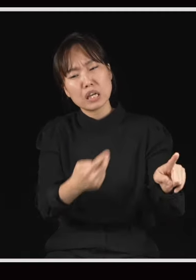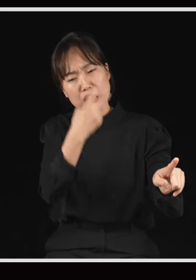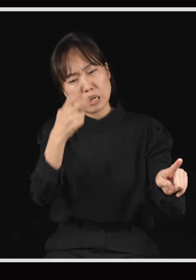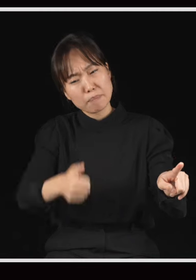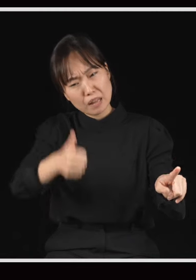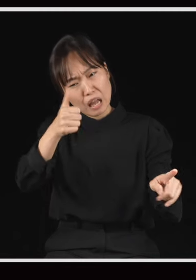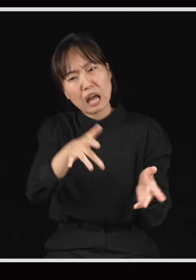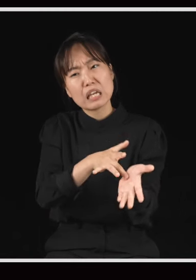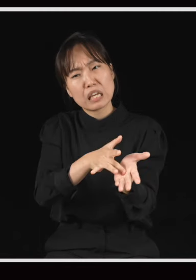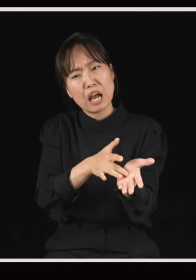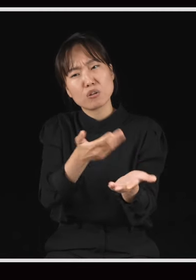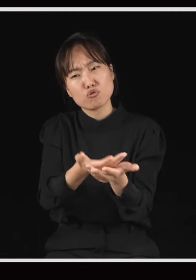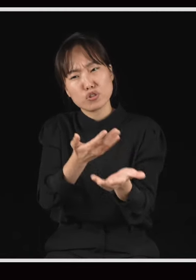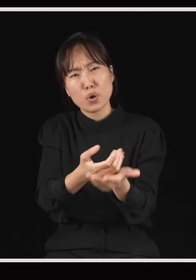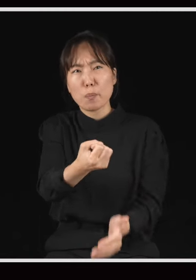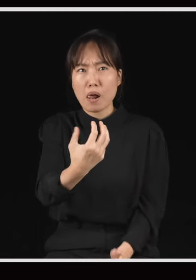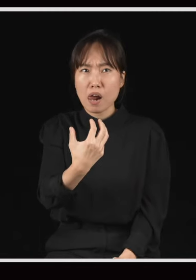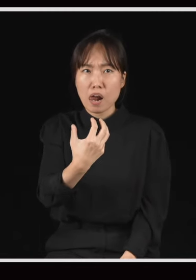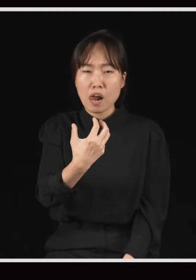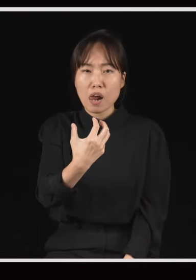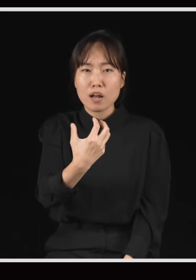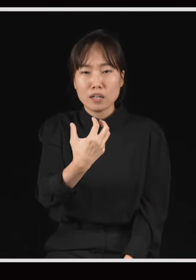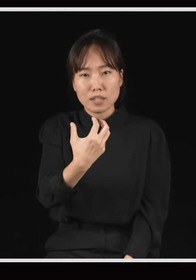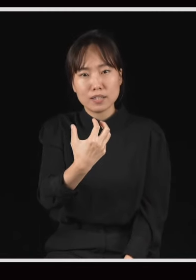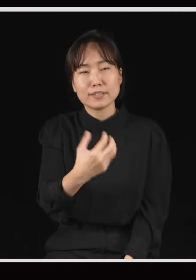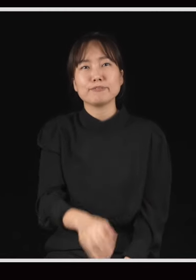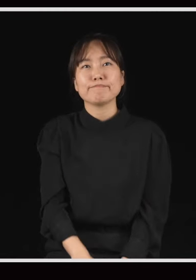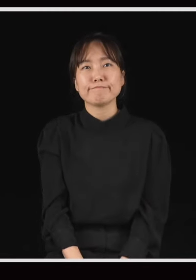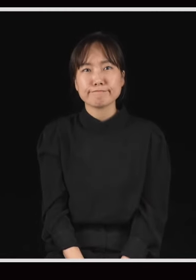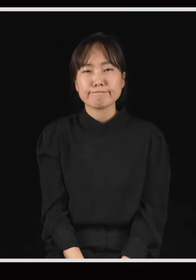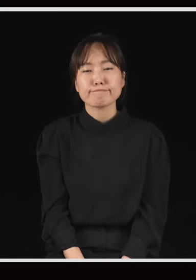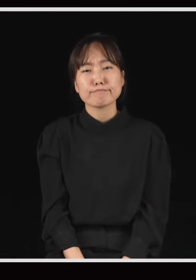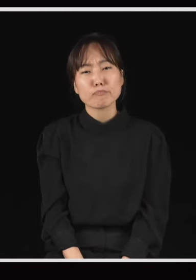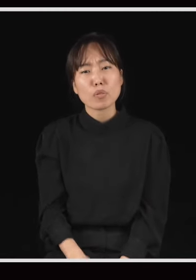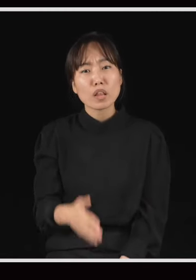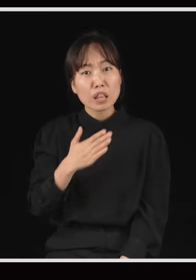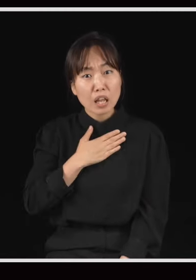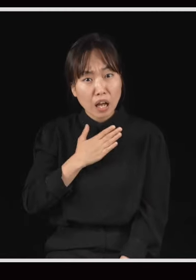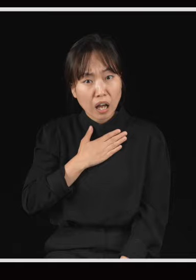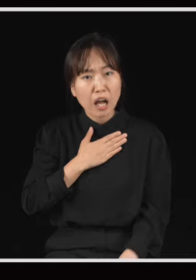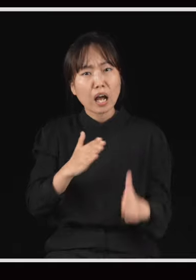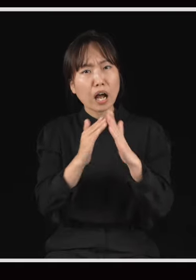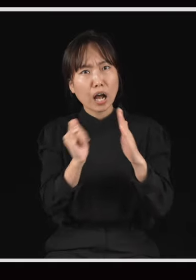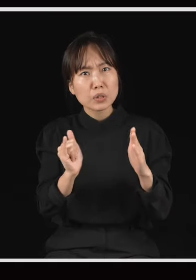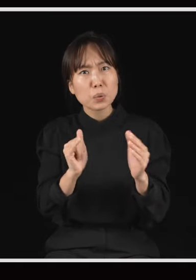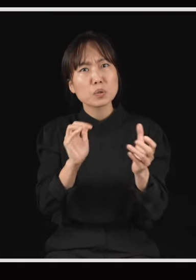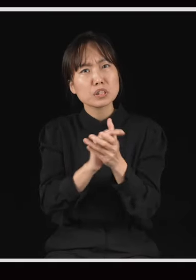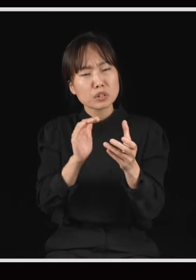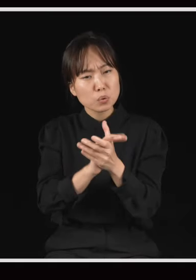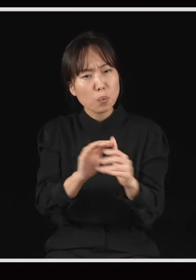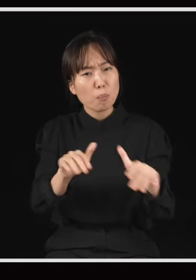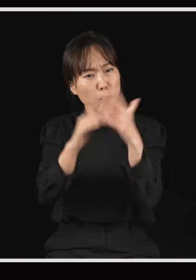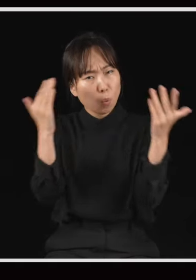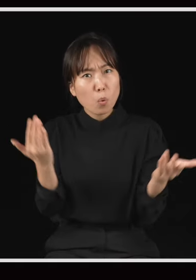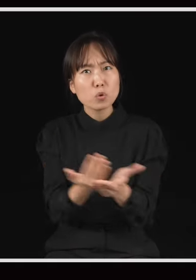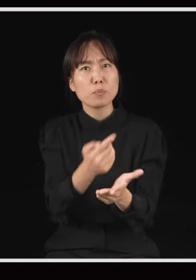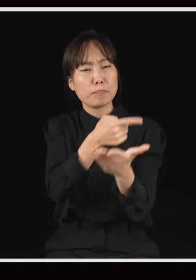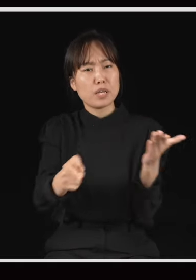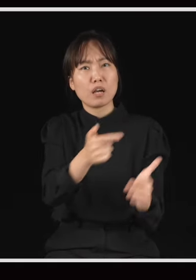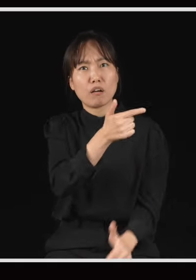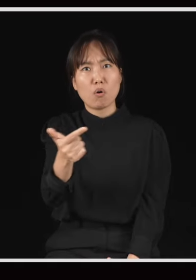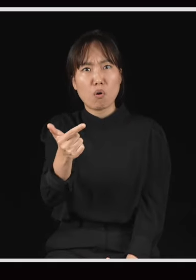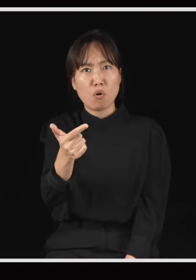약이라도 써가지고 안 마시게 이렇게 되는 겁니다. 그러니까 자기도 파괴하고 주변 사람들도 파괴하고